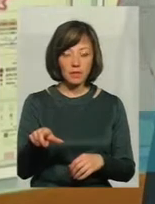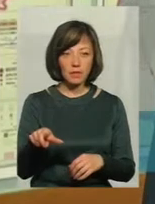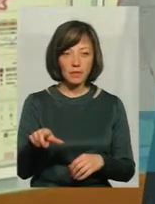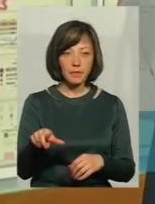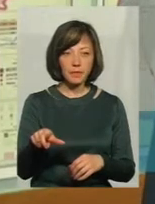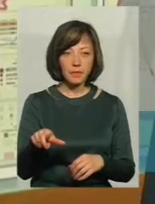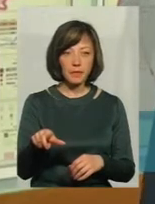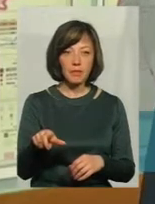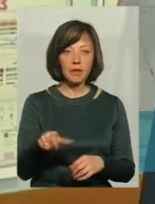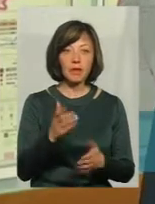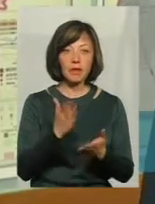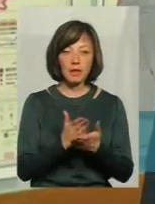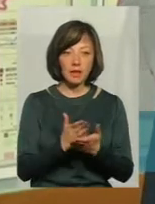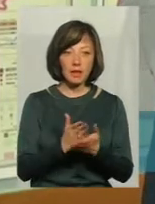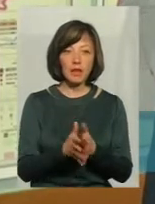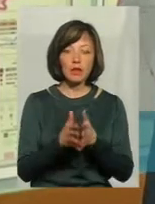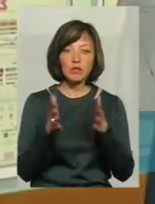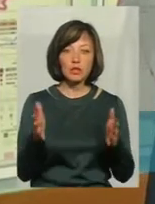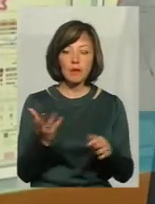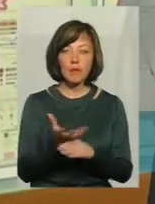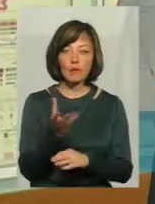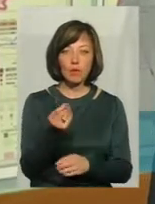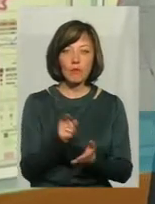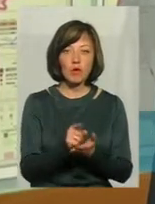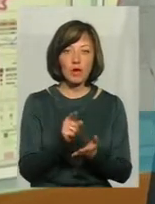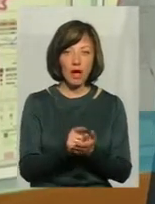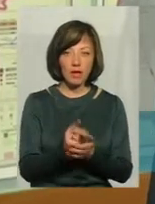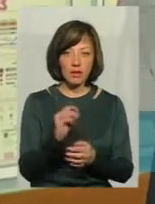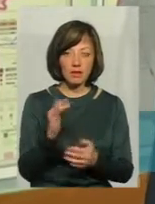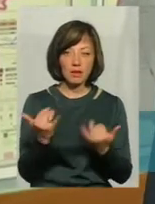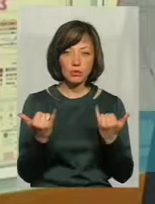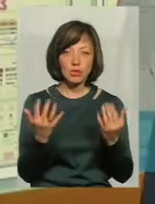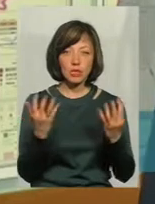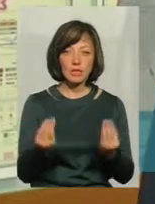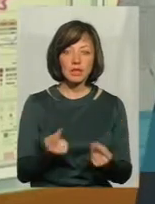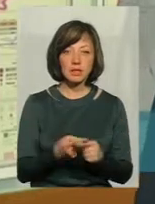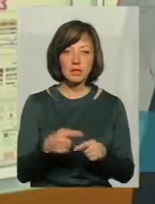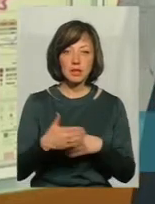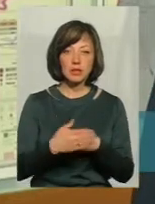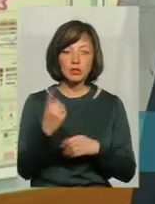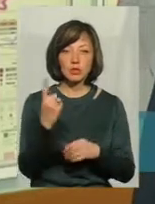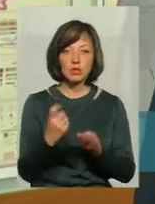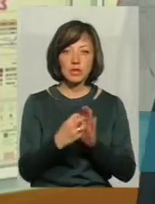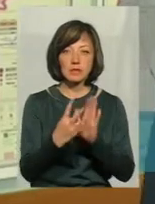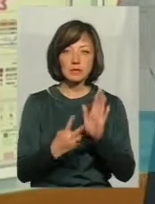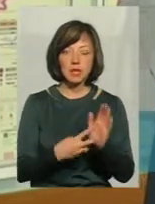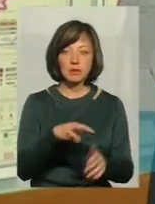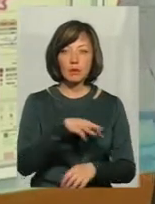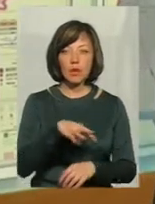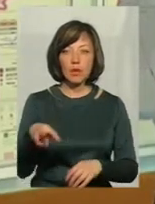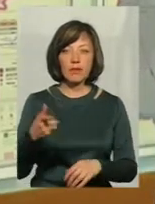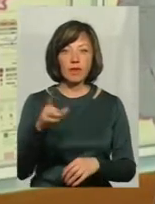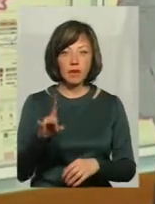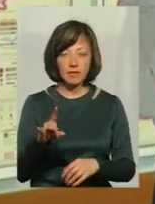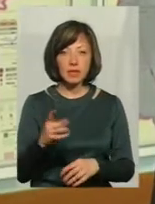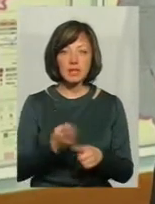Хмельницька атомна електростанція є найбільшим платником податків. На сьогоднішній день це близько 117 мільйонів гривень.